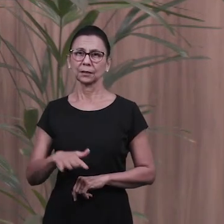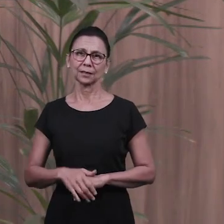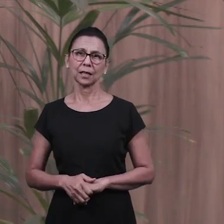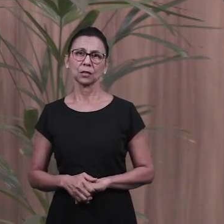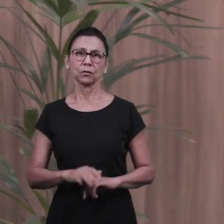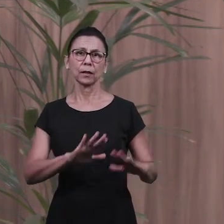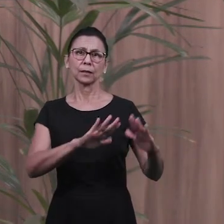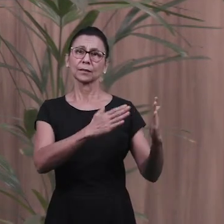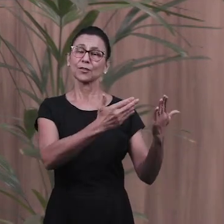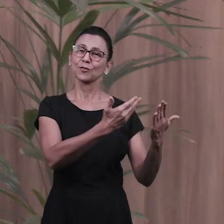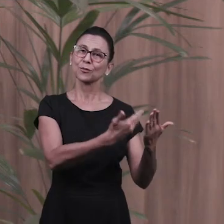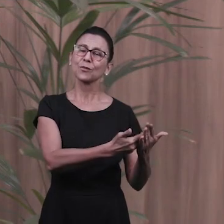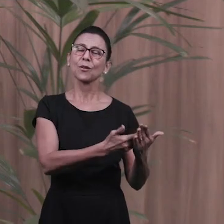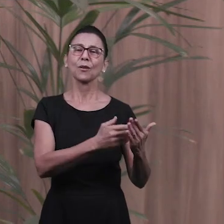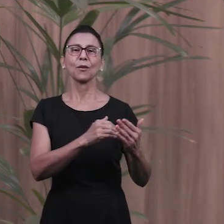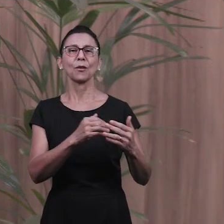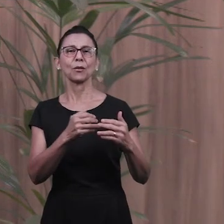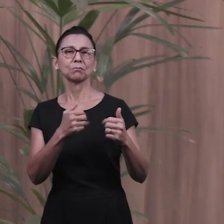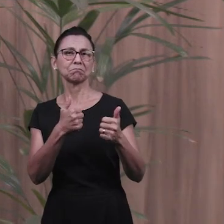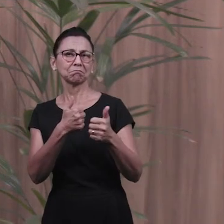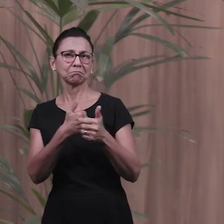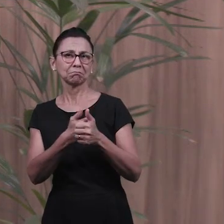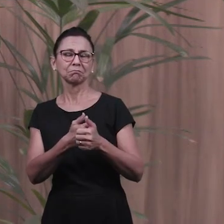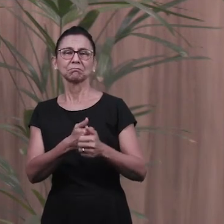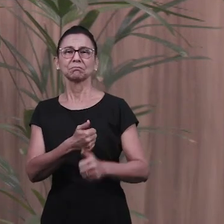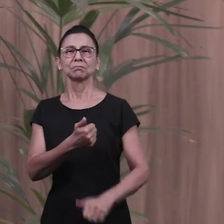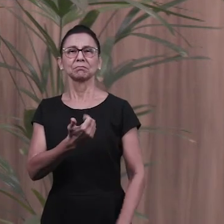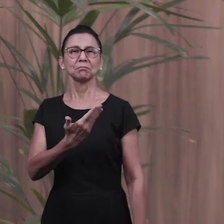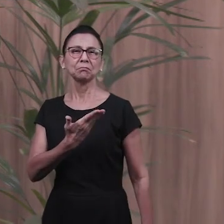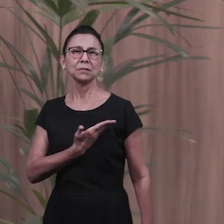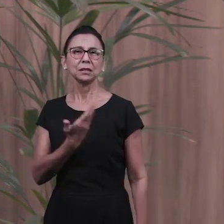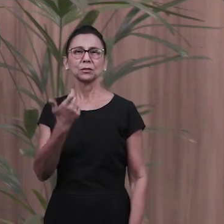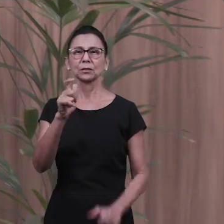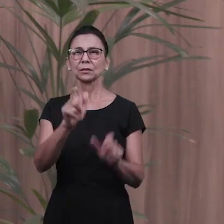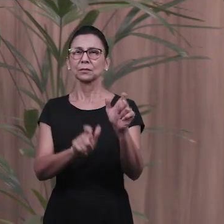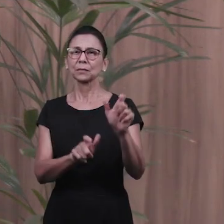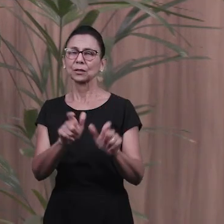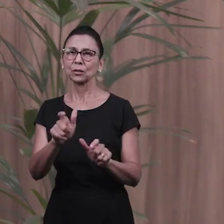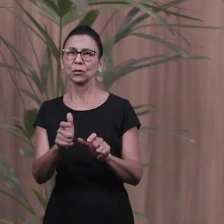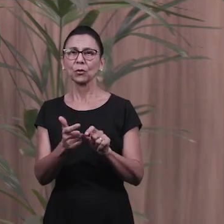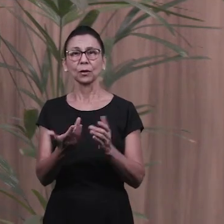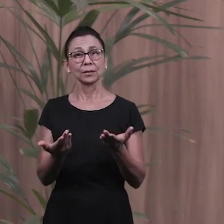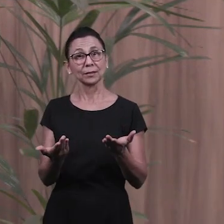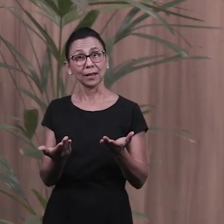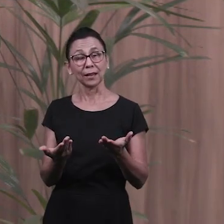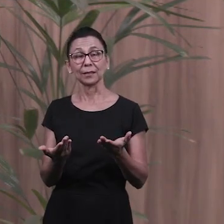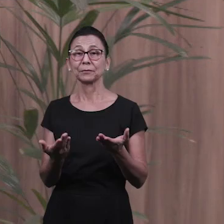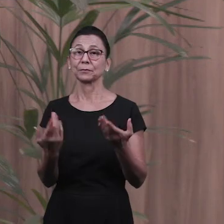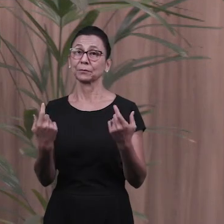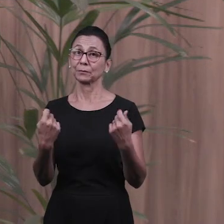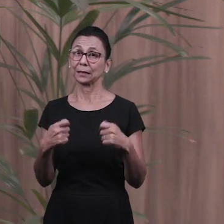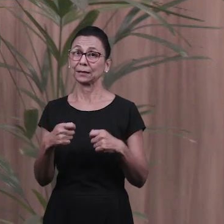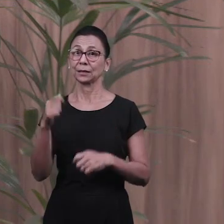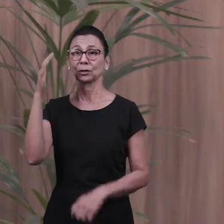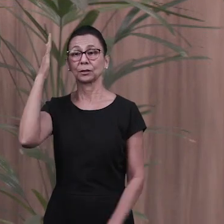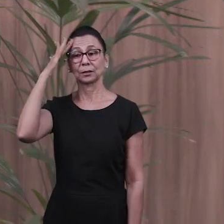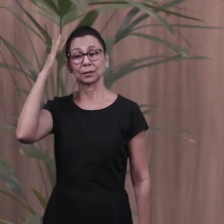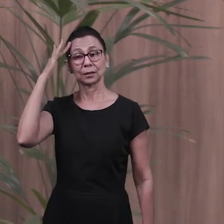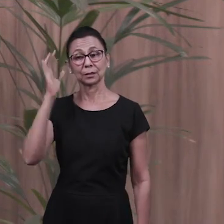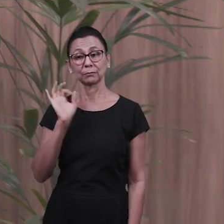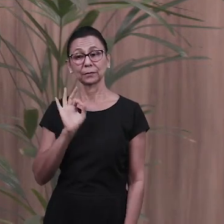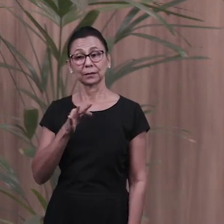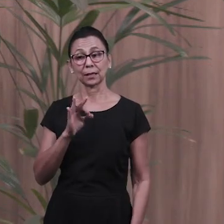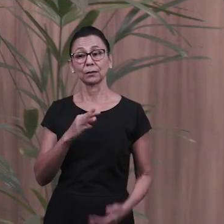d'autres personnes, elles ont besoin, avec sagesse, de discerner ce qui plaît et ce qui ne plaît pas à Dieu.